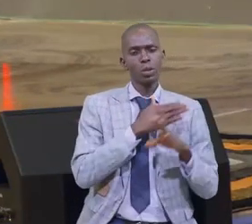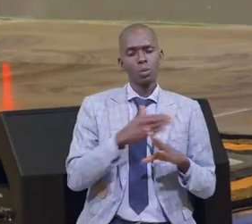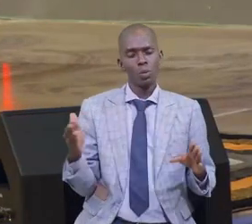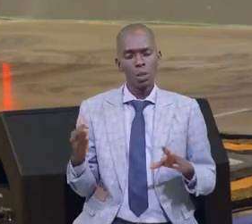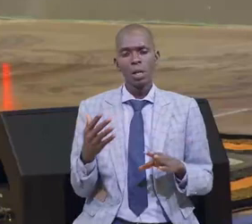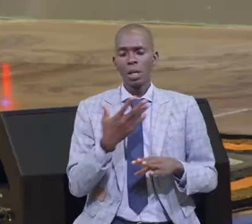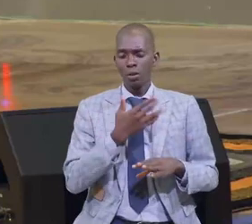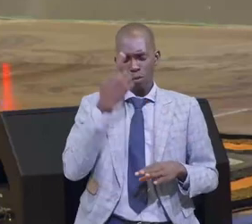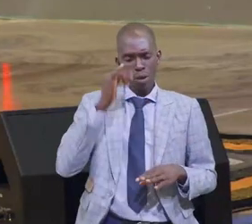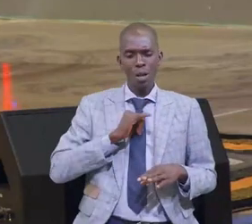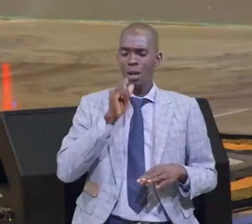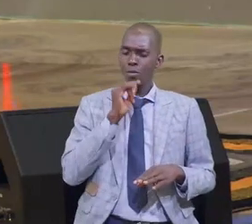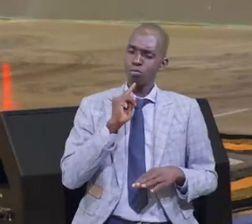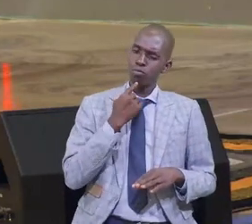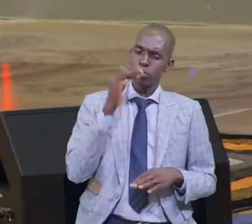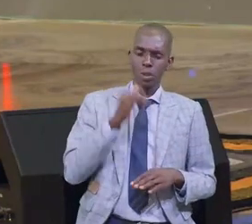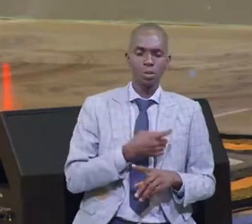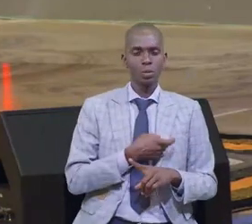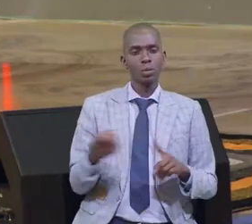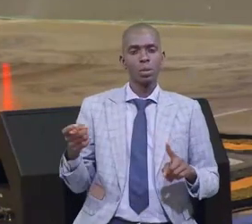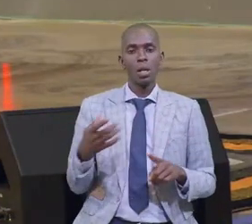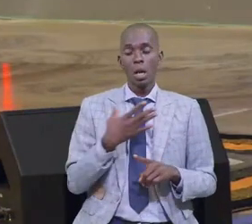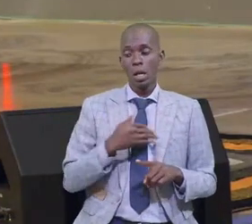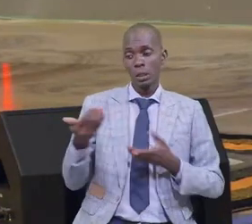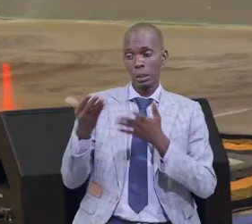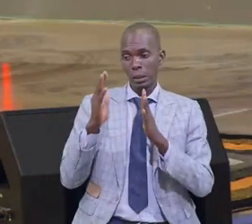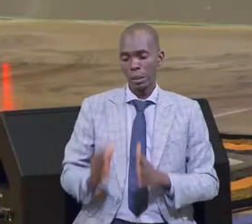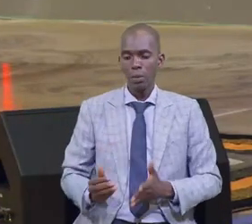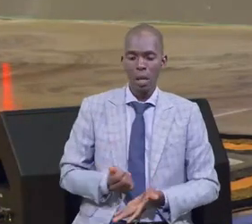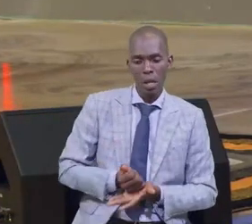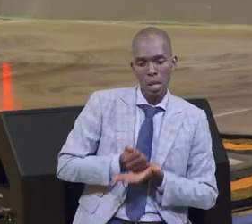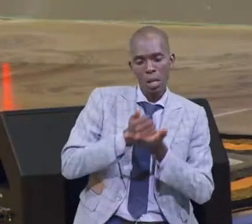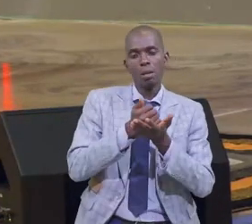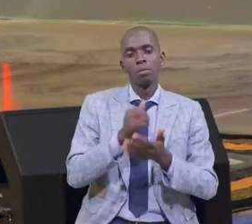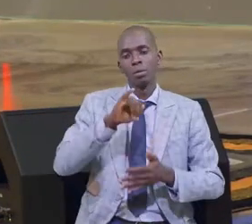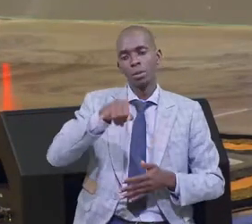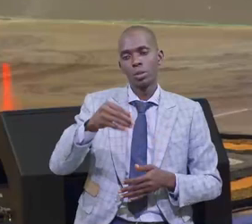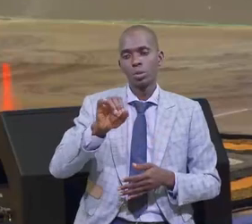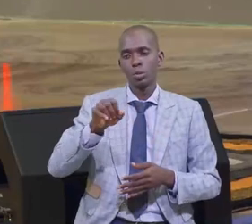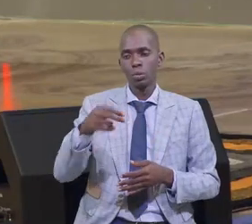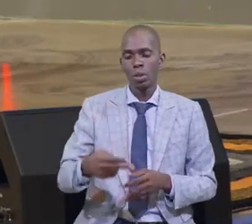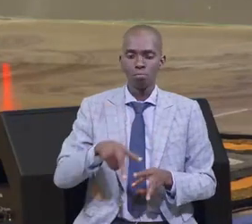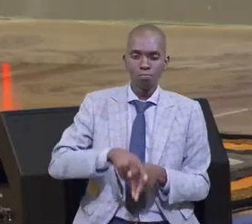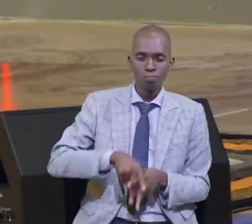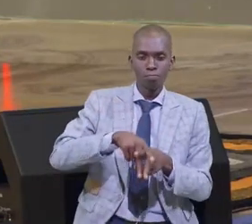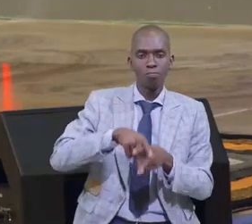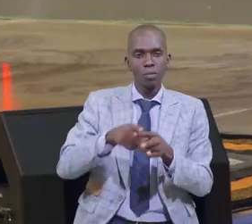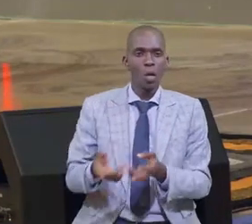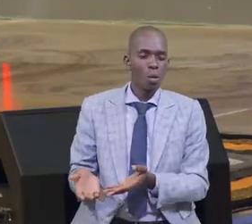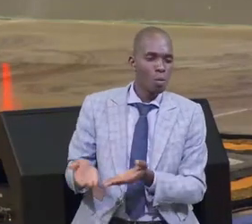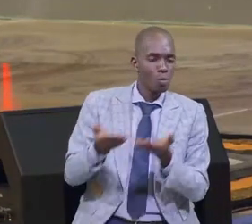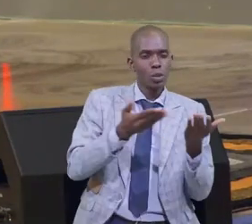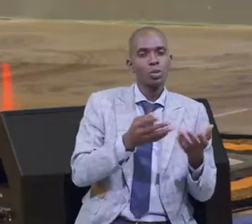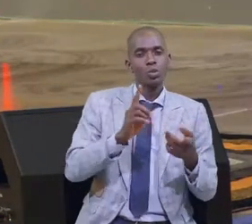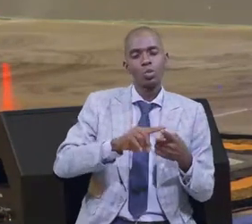Ses serviteurs l'emportèrent du char, le mit dans un second char qui était